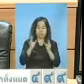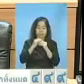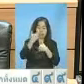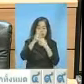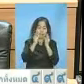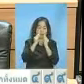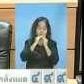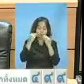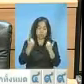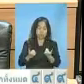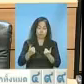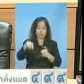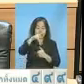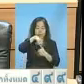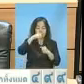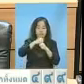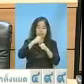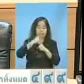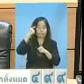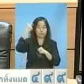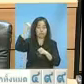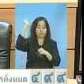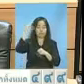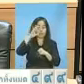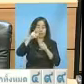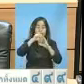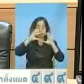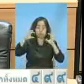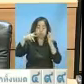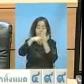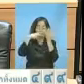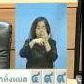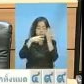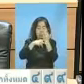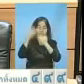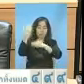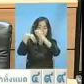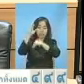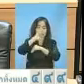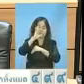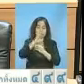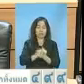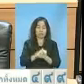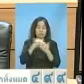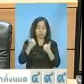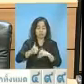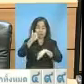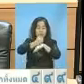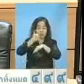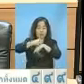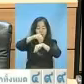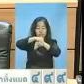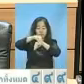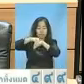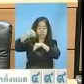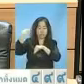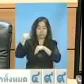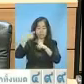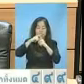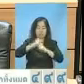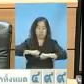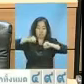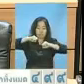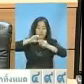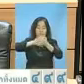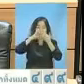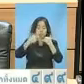องและทางฝ่ายรัฐบาลเนี่ยตัดตอนประวัติศาสตร์ประเทศเพื่อนบ้านเราผู้นำท่านหนึ่งเนี่ยพอได้อำนาจก็บอก